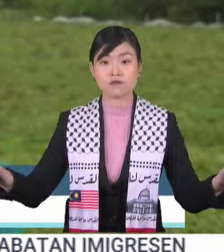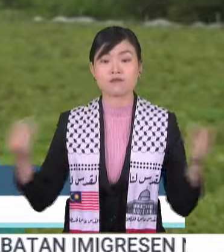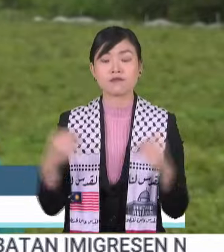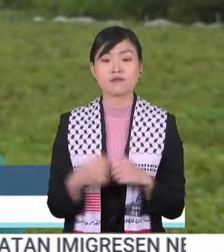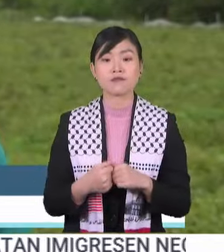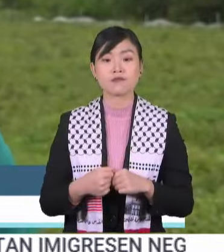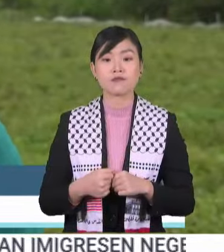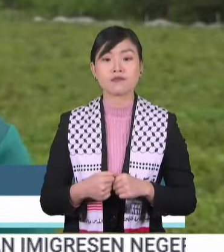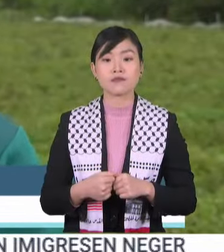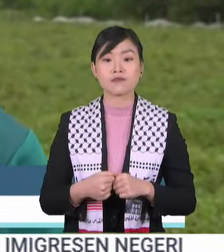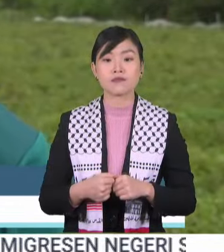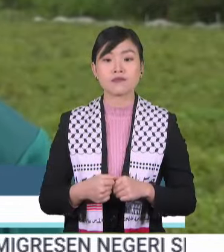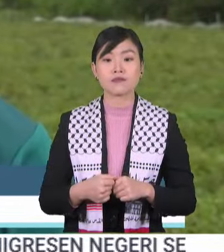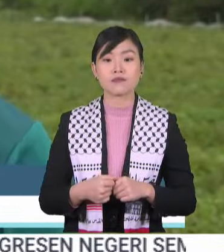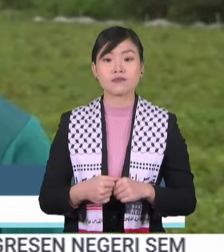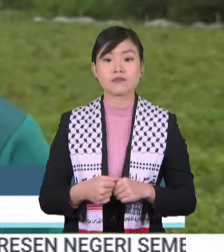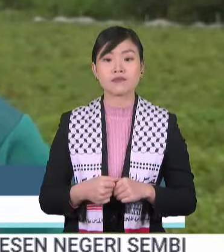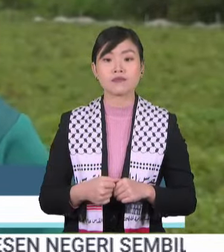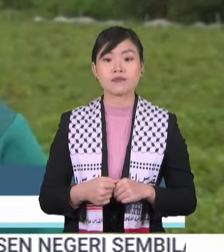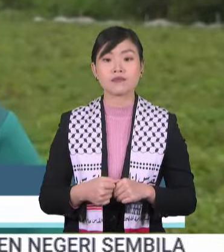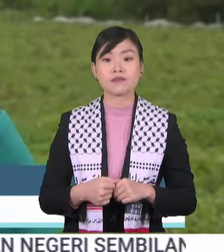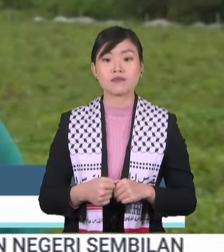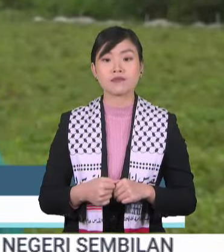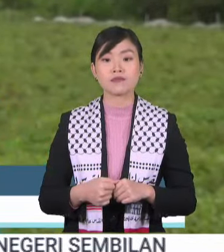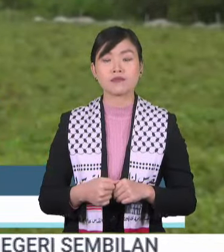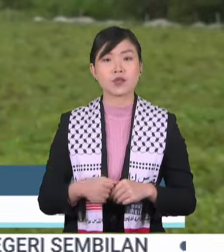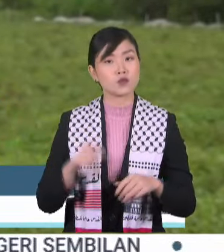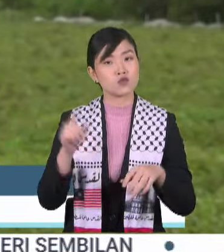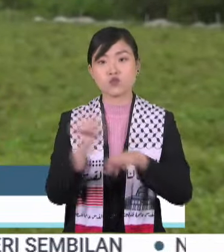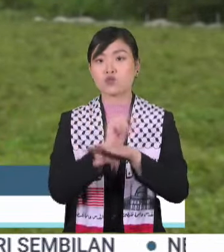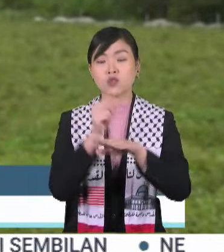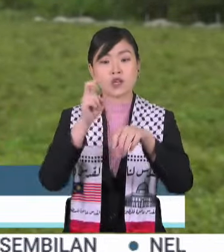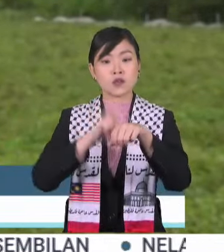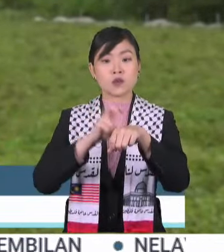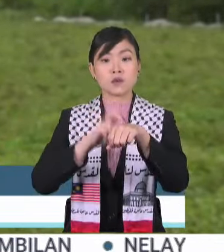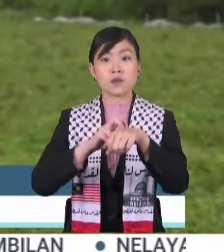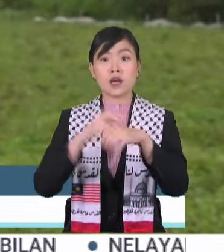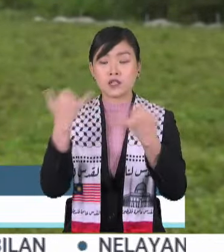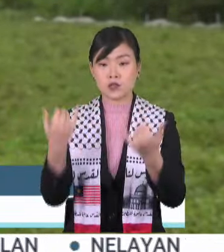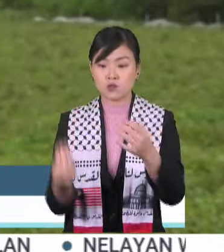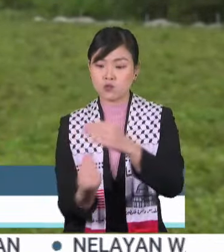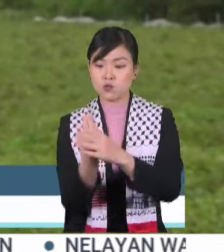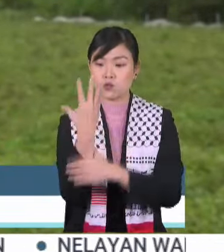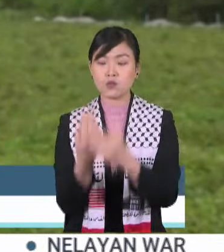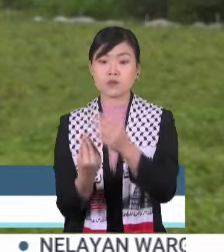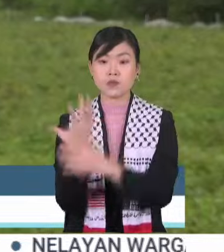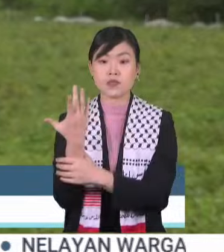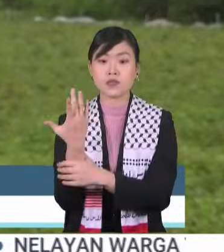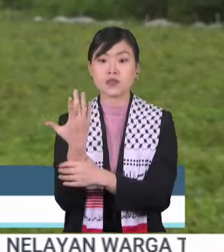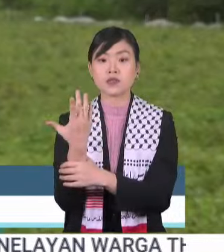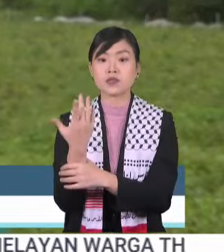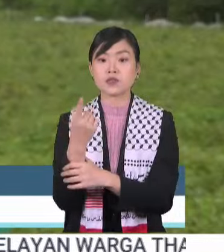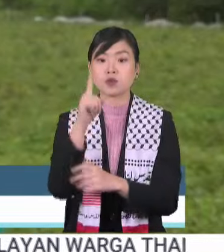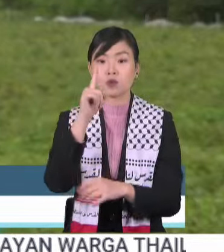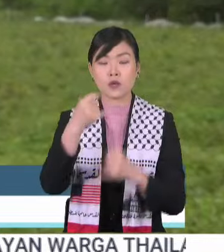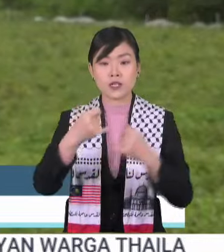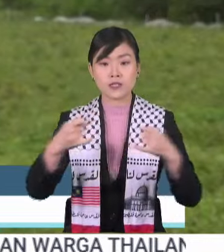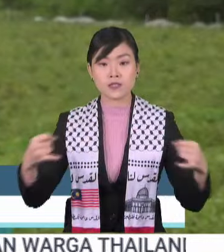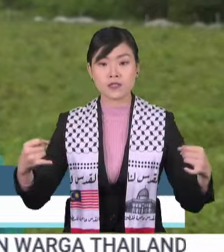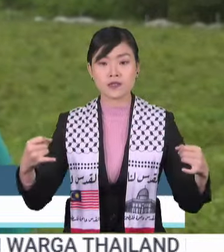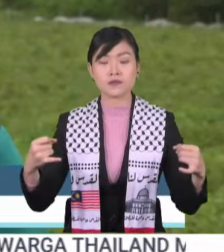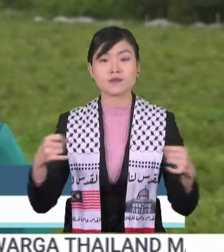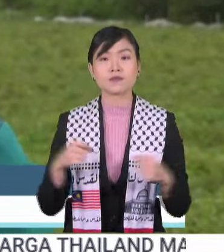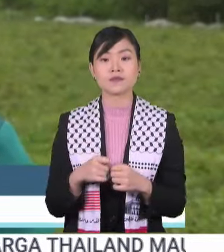hiliran yang lain berasaskan kepada u vitato Jadi apa yang kita tanam sekarang ni adalah satu varieti yang sekarang ni yang 19 ekar ni